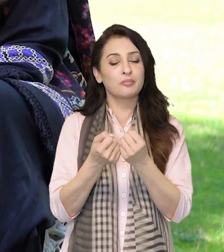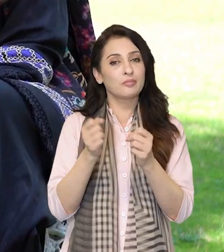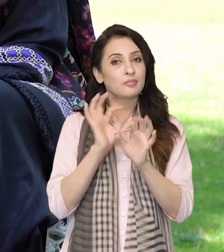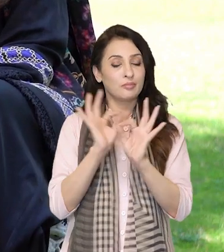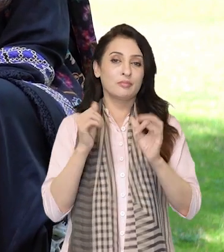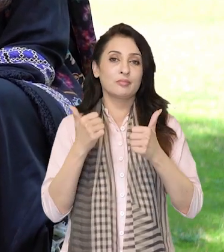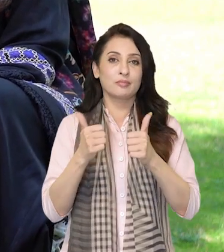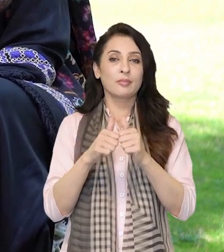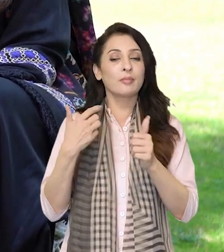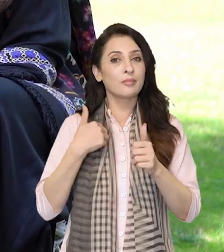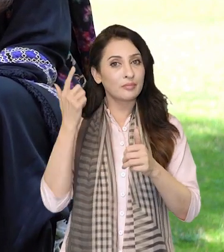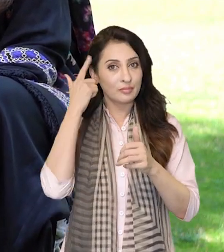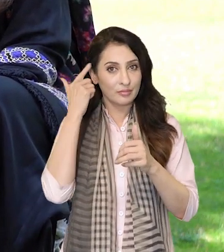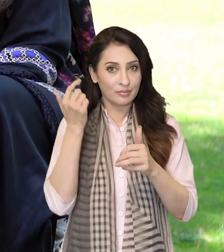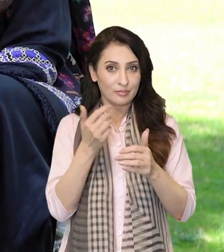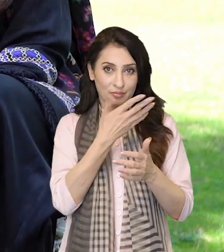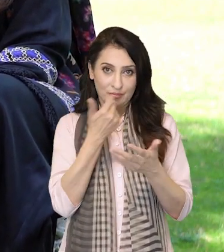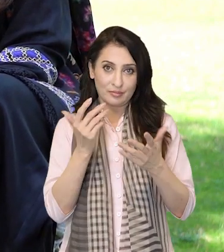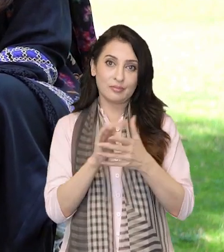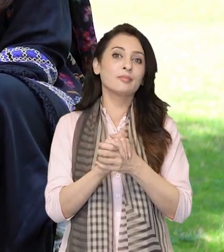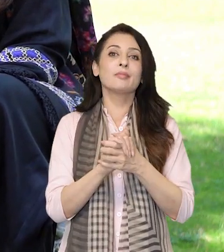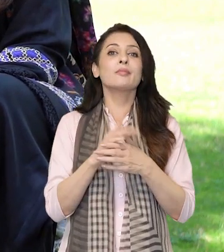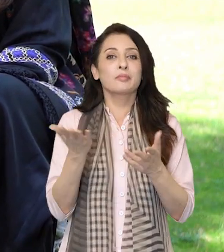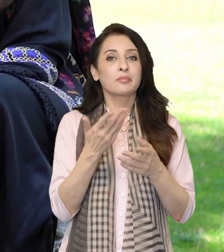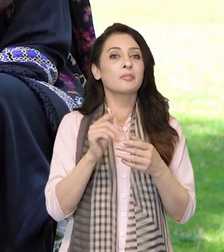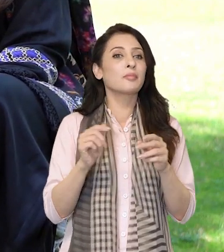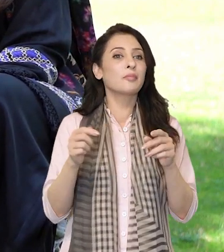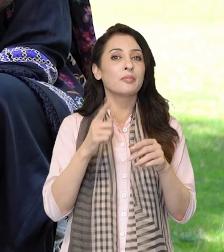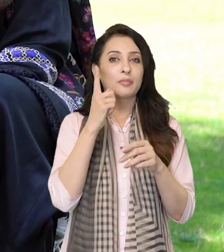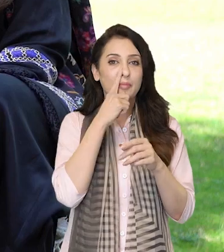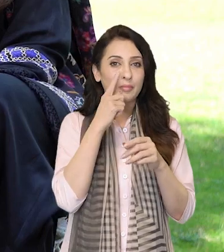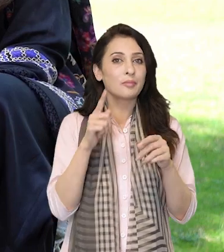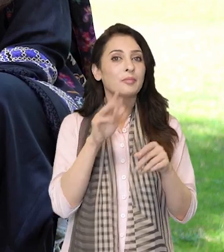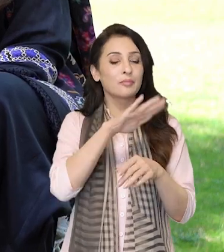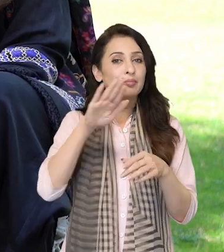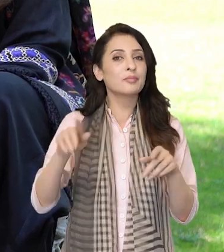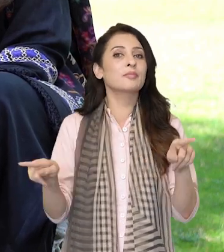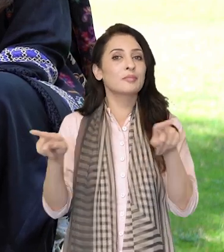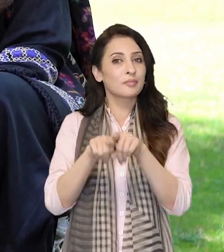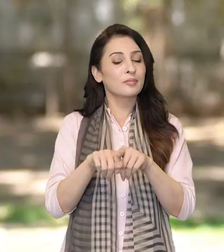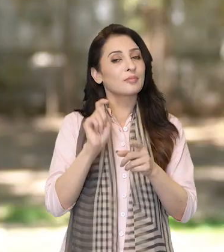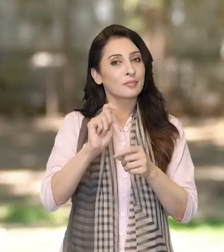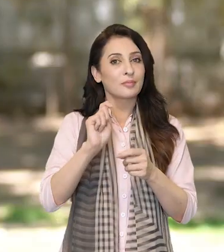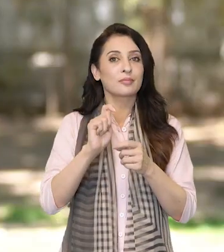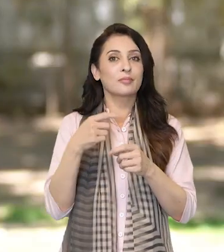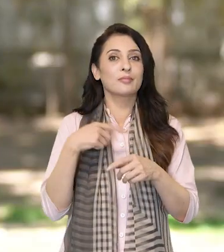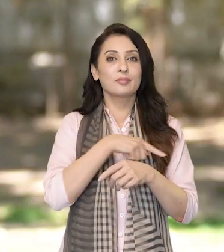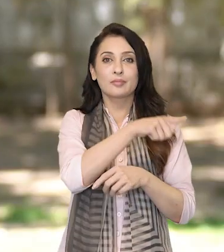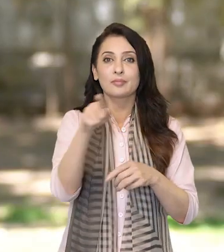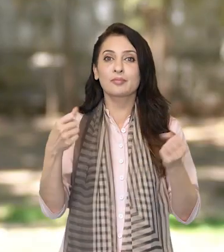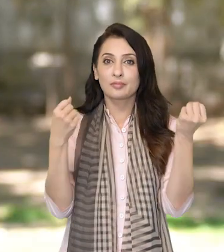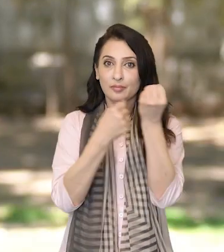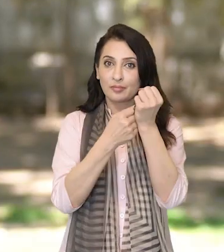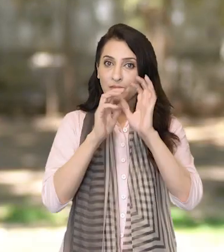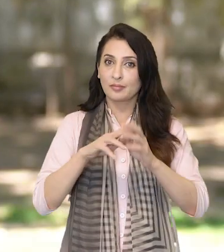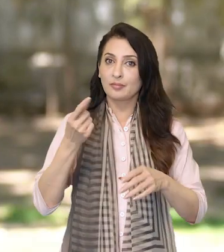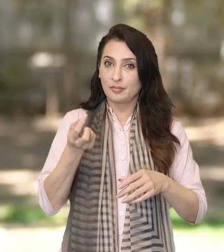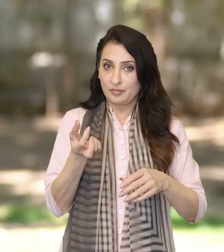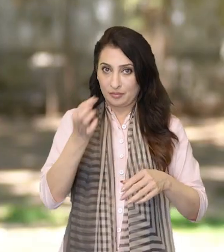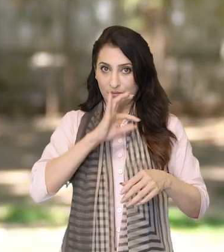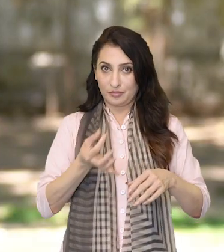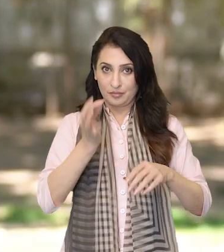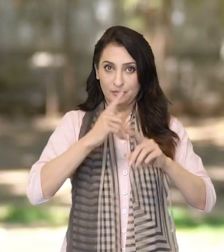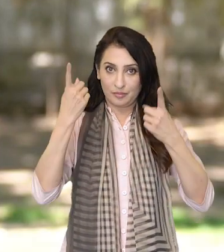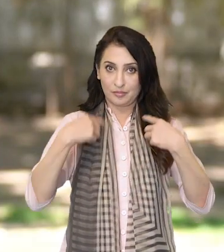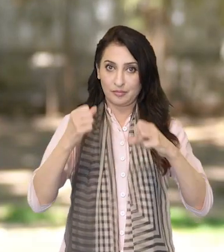ये डिफरेंट एग्ज़िबिशंस करती हैं। इन्होंने ऑलरेडी हरियाली पे एग्ज़िबिशंस की हैं, वाओ पे की है, और हमारा मेन मकसद ये है, हम चाहते हैं कि